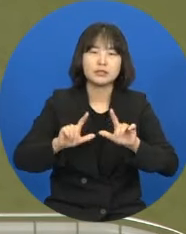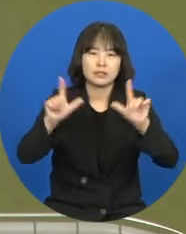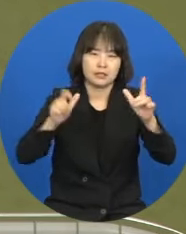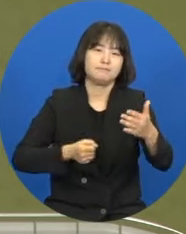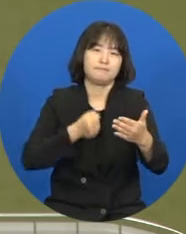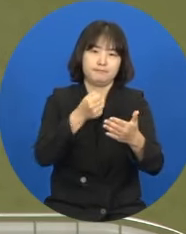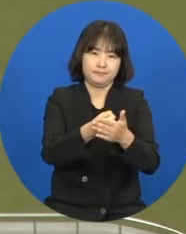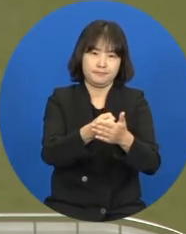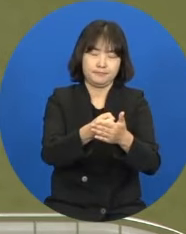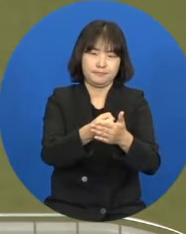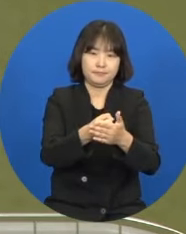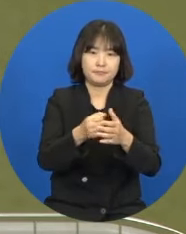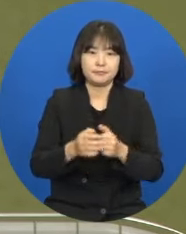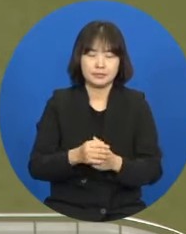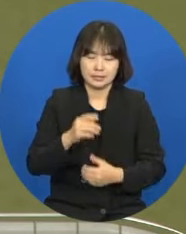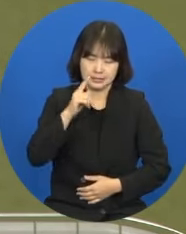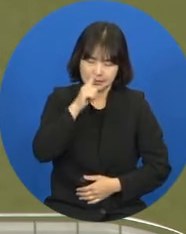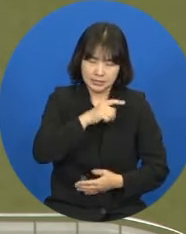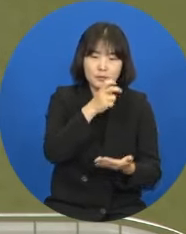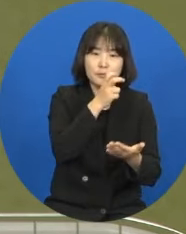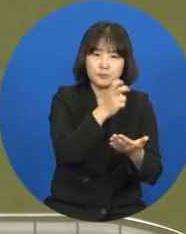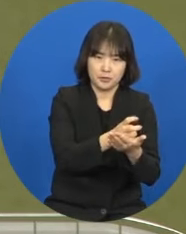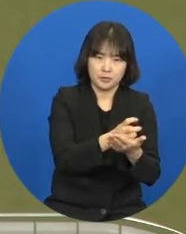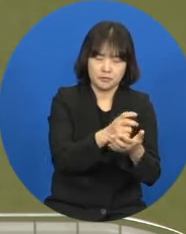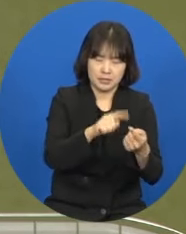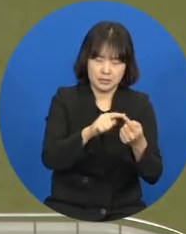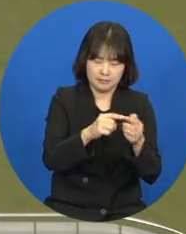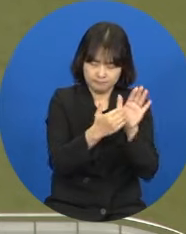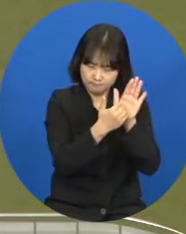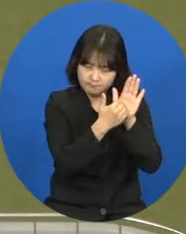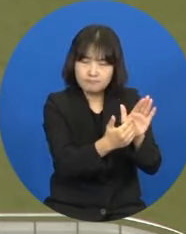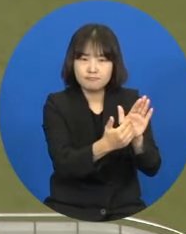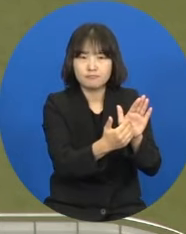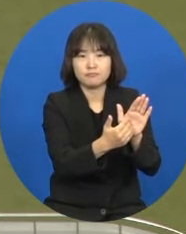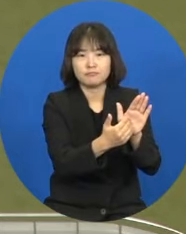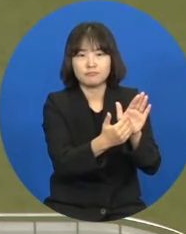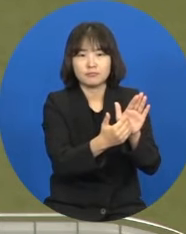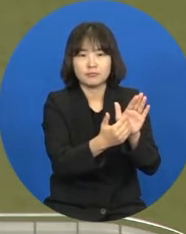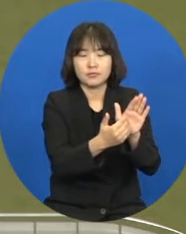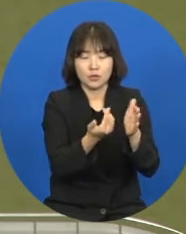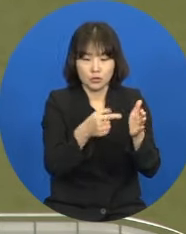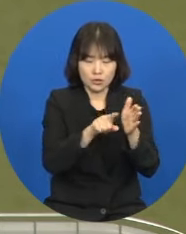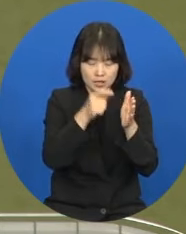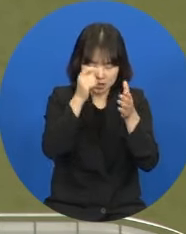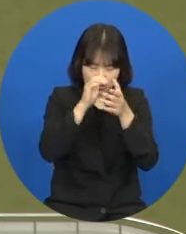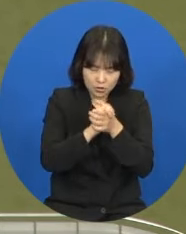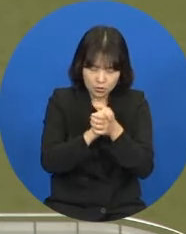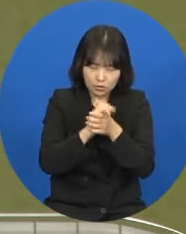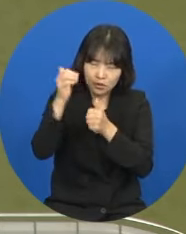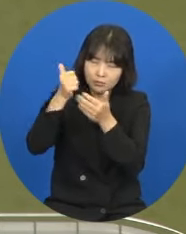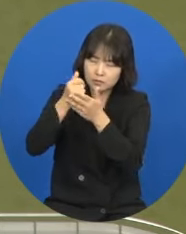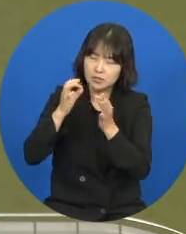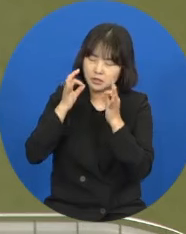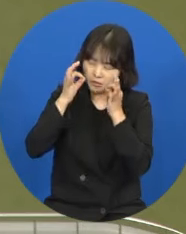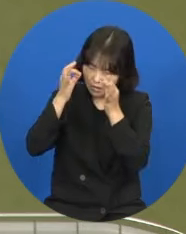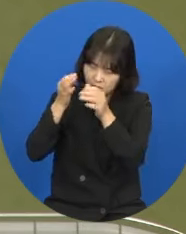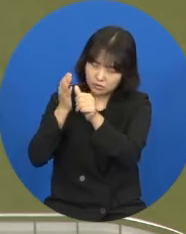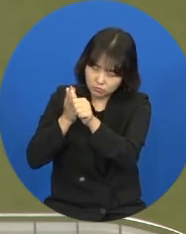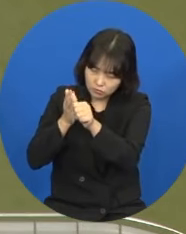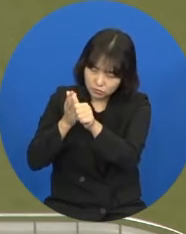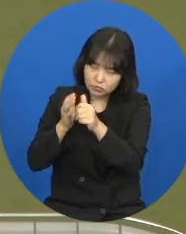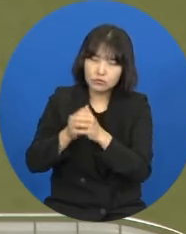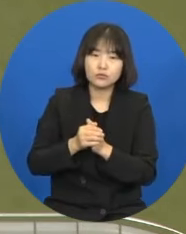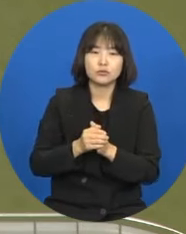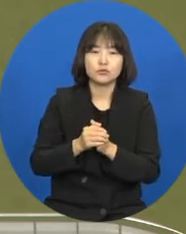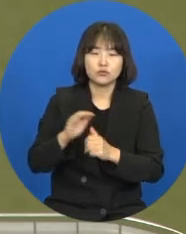정했습니다 악법 제하기 위해서 우리가 기도하며 하나님께 간구하며 또 우리의